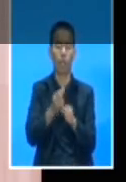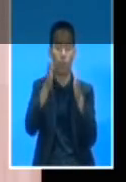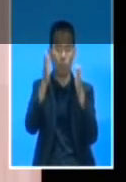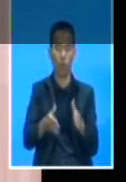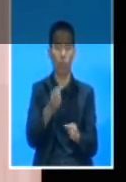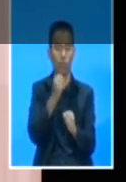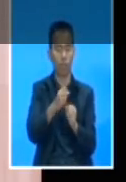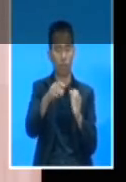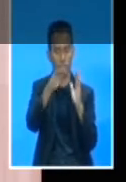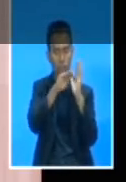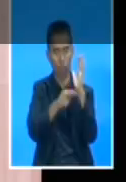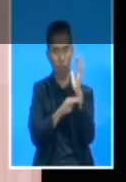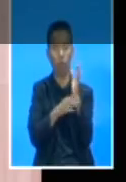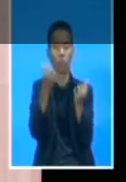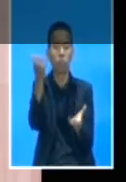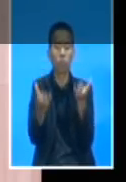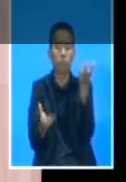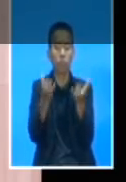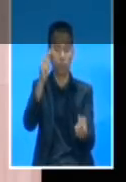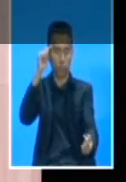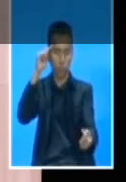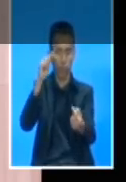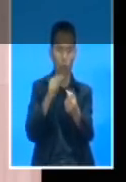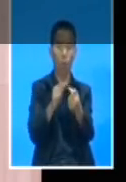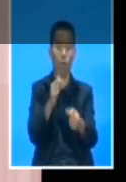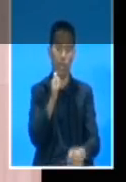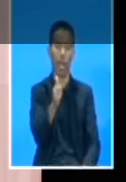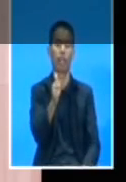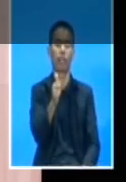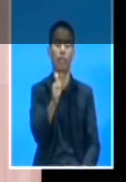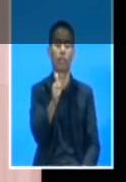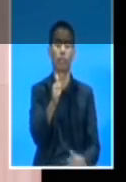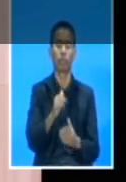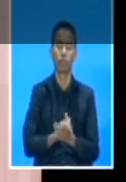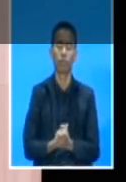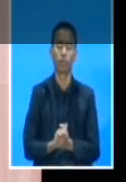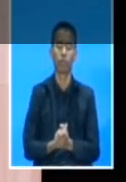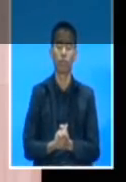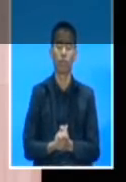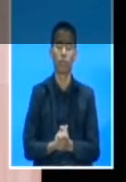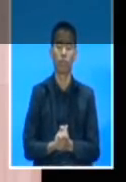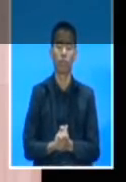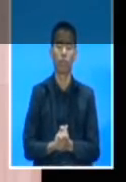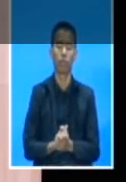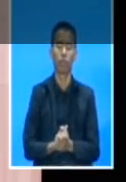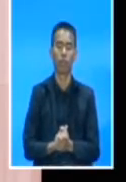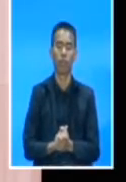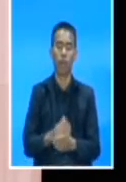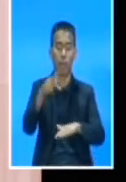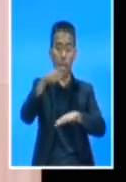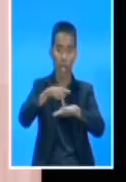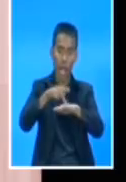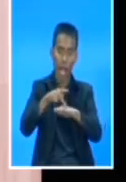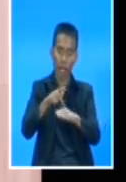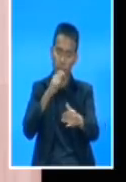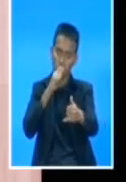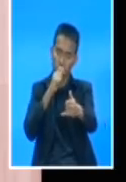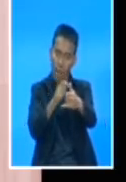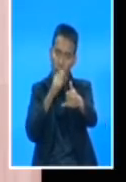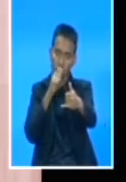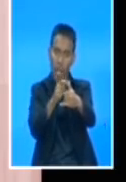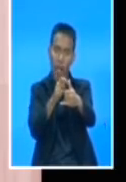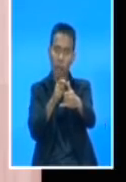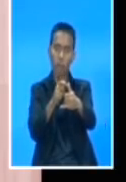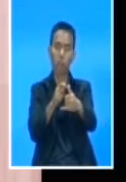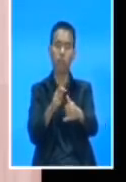นการยุติธรรมเฉพาะทางขึ้นมาให้ได้พนักงานสอบสวนเฉพาะทางพนัก